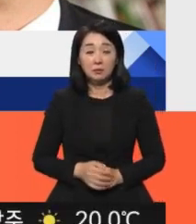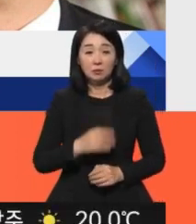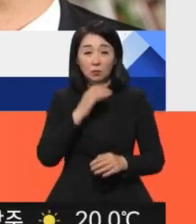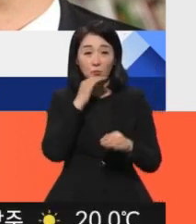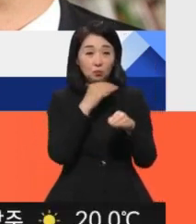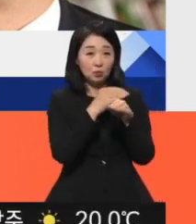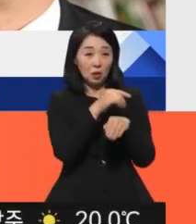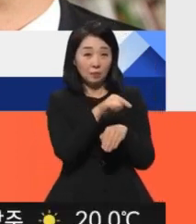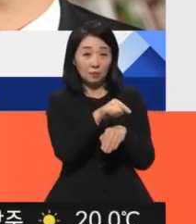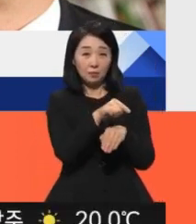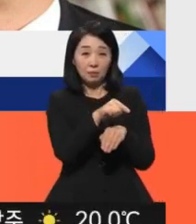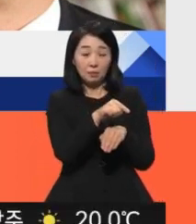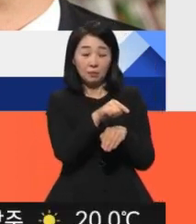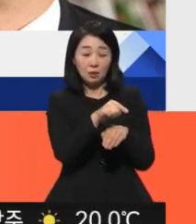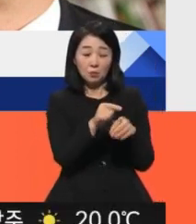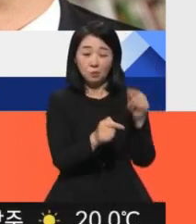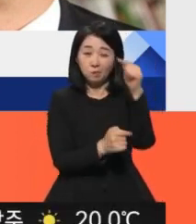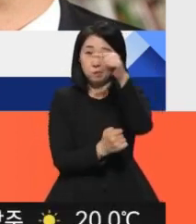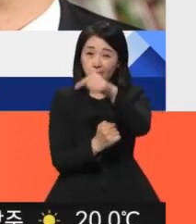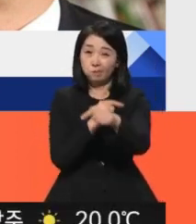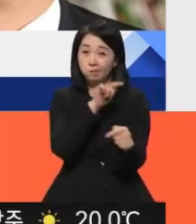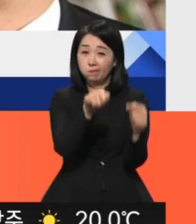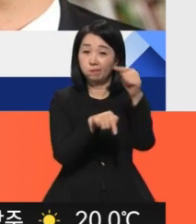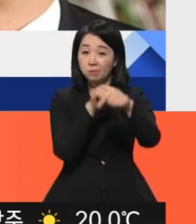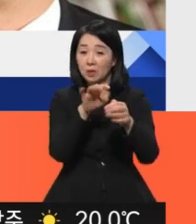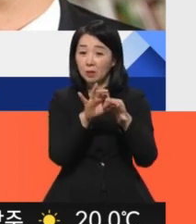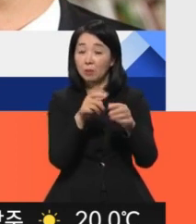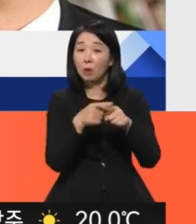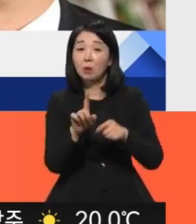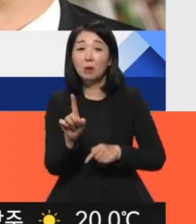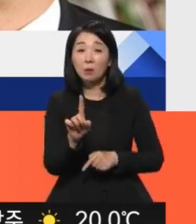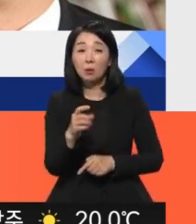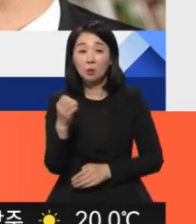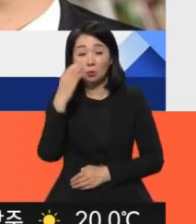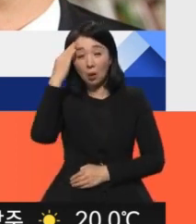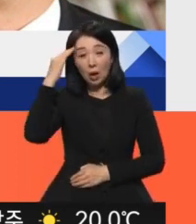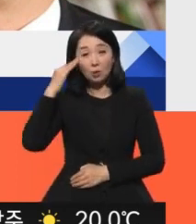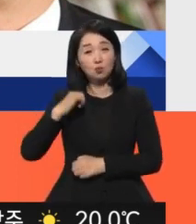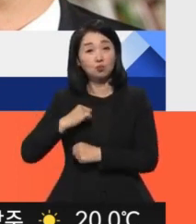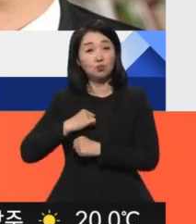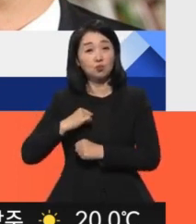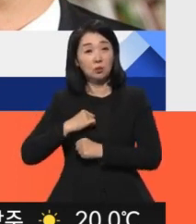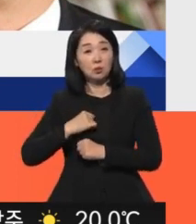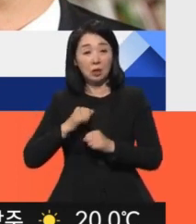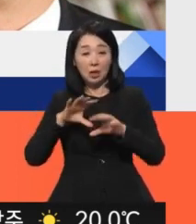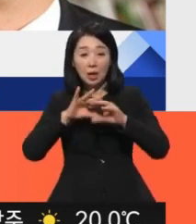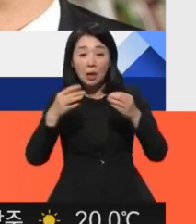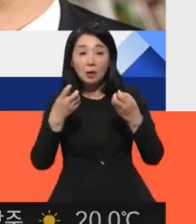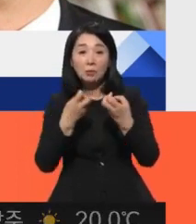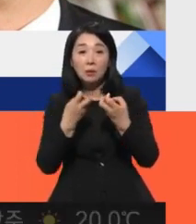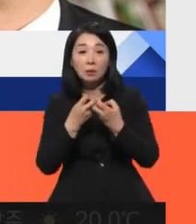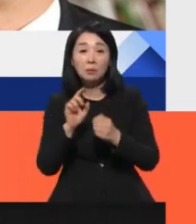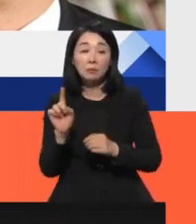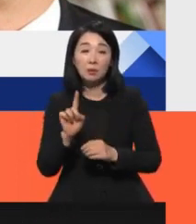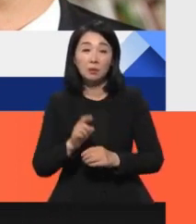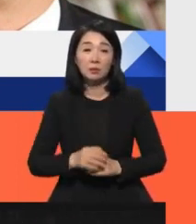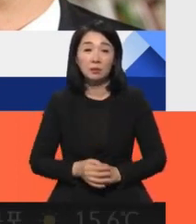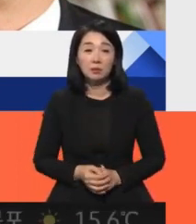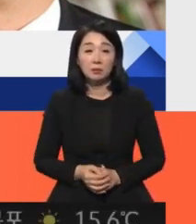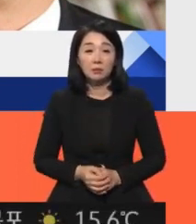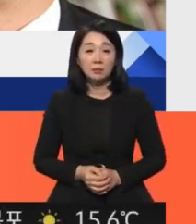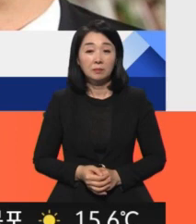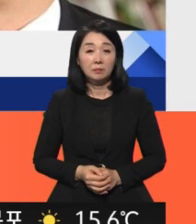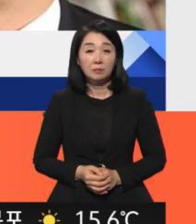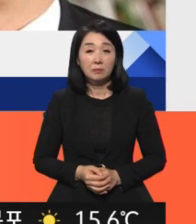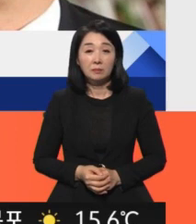북한의 이어지는 도발의 수위를 어떻게 평가해야 하고, 또 우리 군은 또 어떻게 대응을 해야 됩니까? 지금 뭐 말씀하신